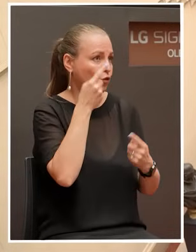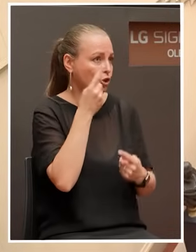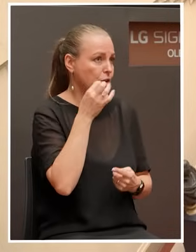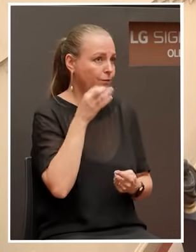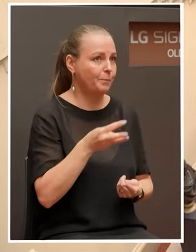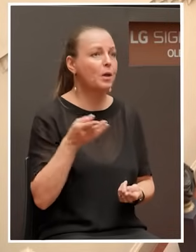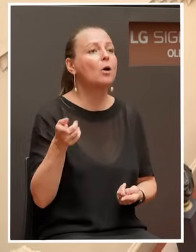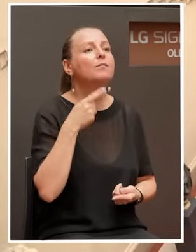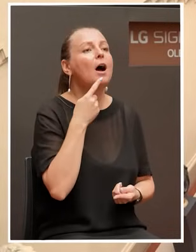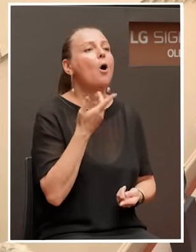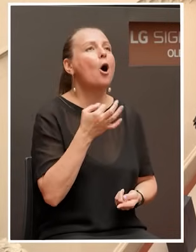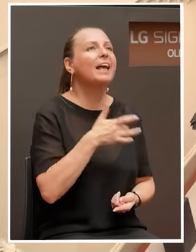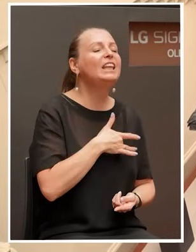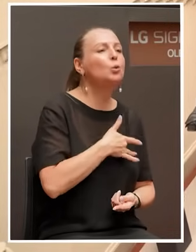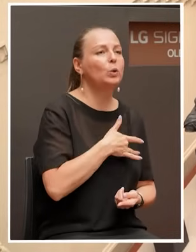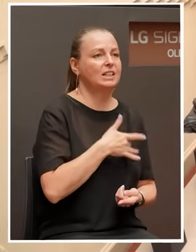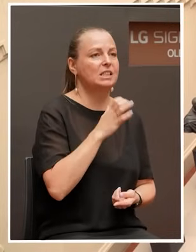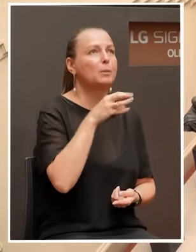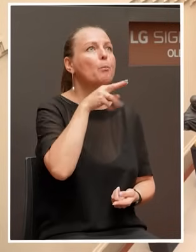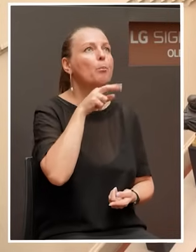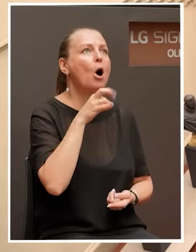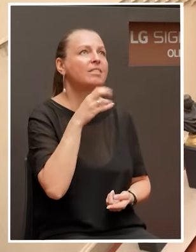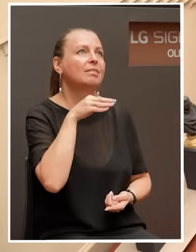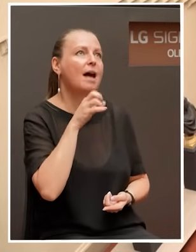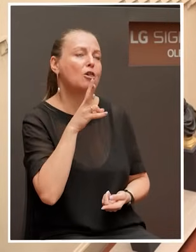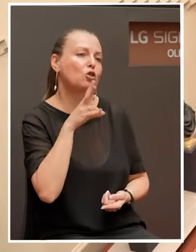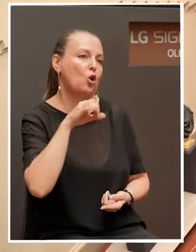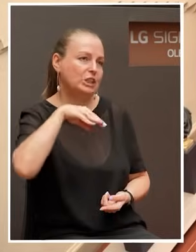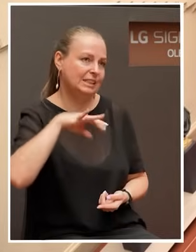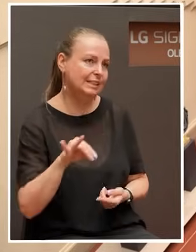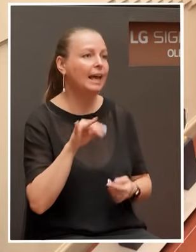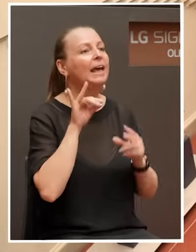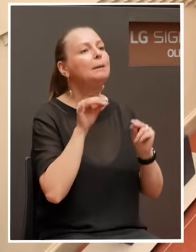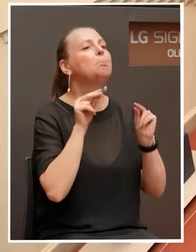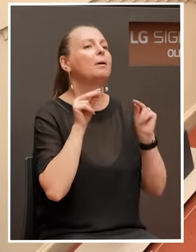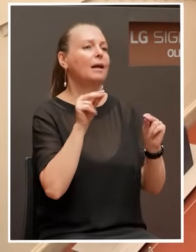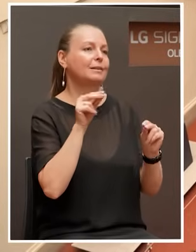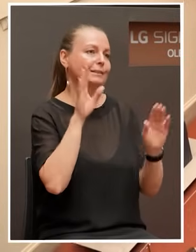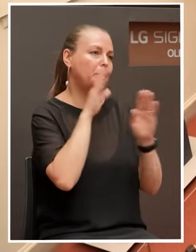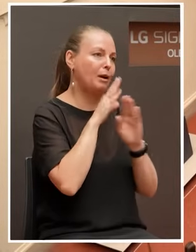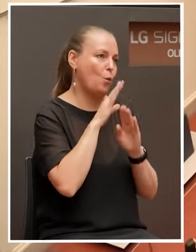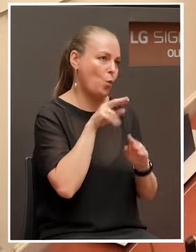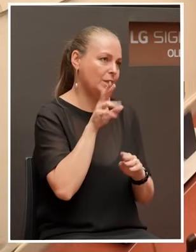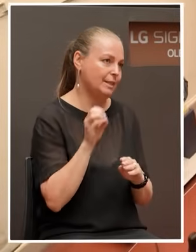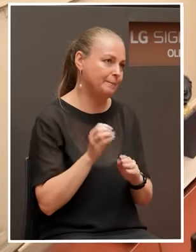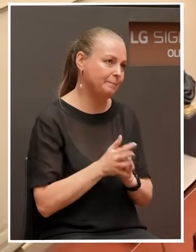о спонтанности, интуитивности и преданности природе.